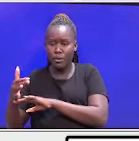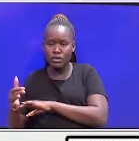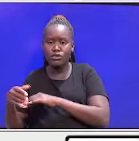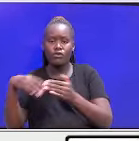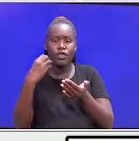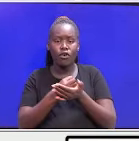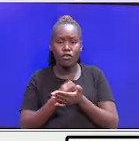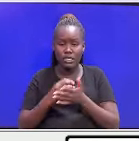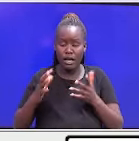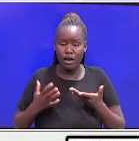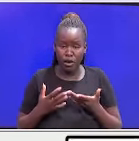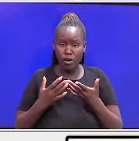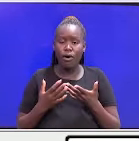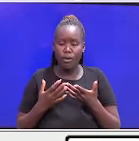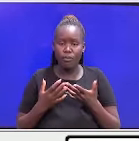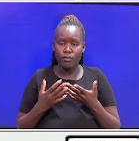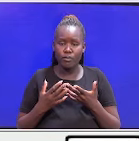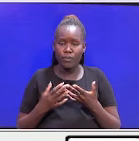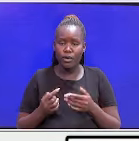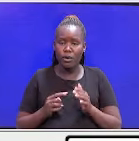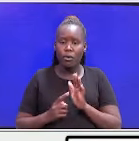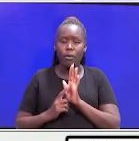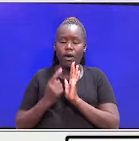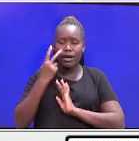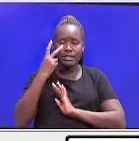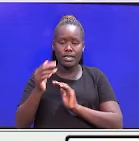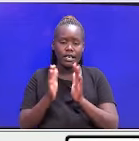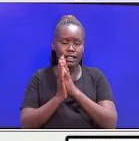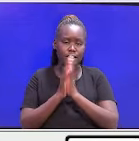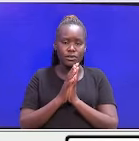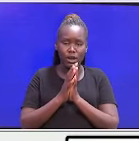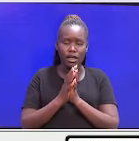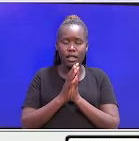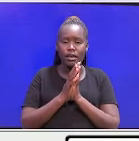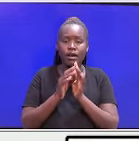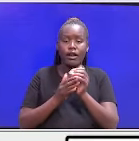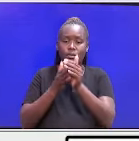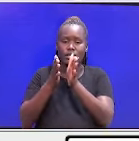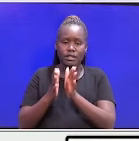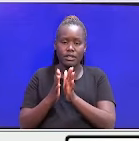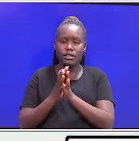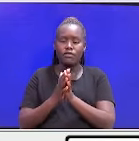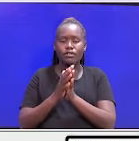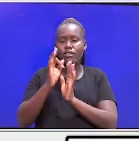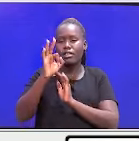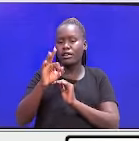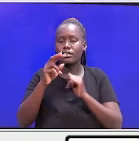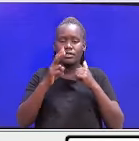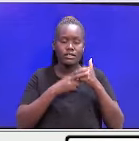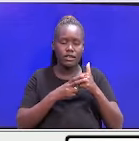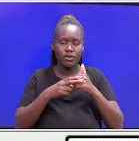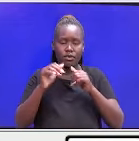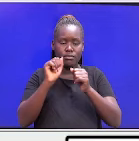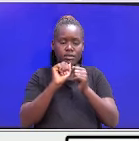anavyotuarifu mwanahabari wetu Mike Kagongo ni kwamba jumla ya wawakilishi wadi 37 wameunga mkono hatua